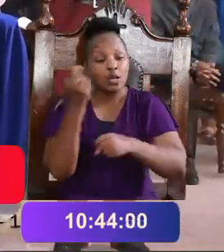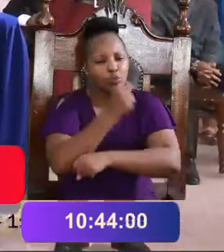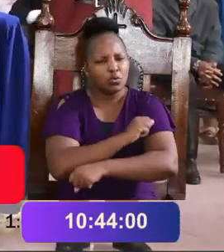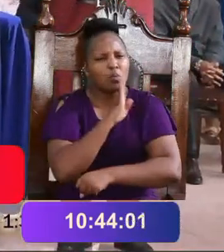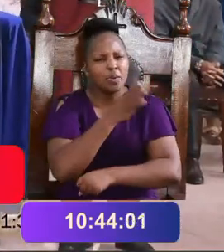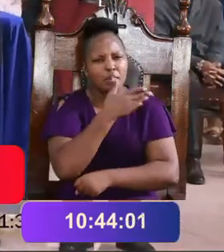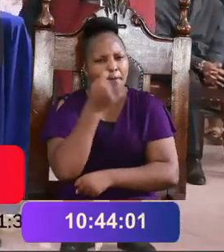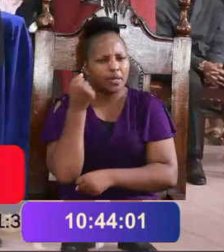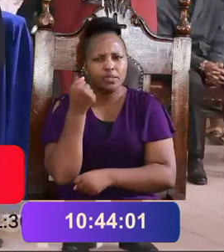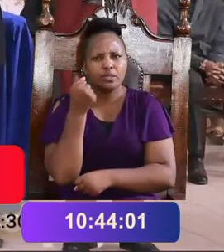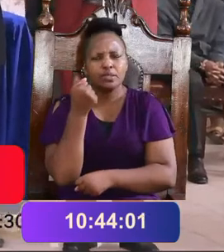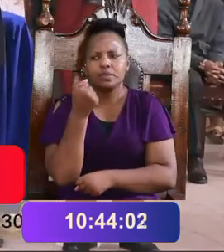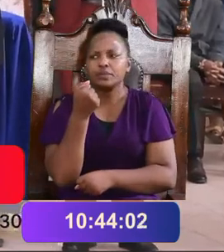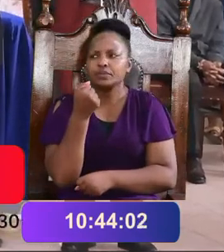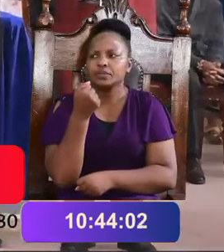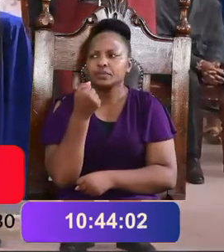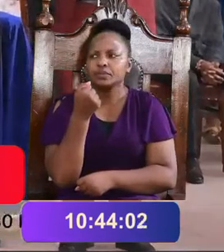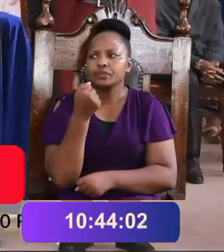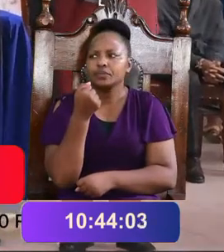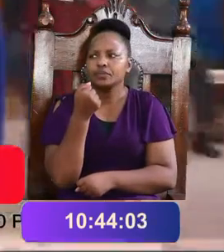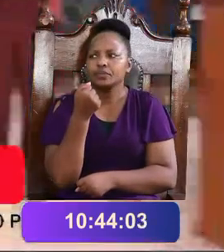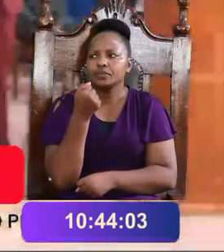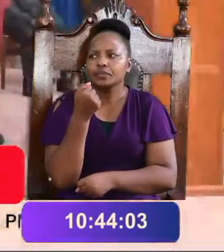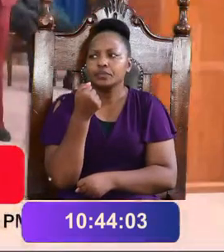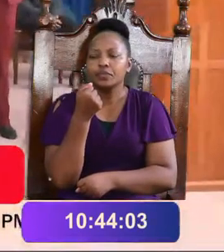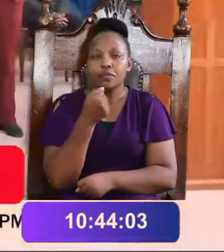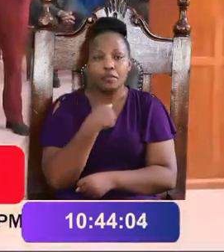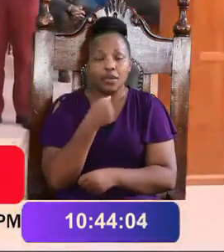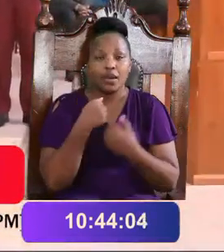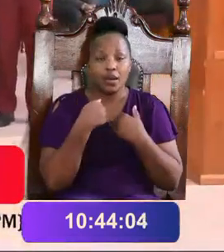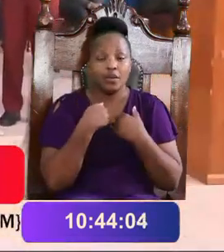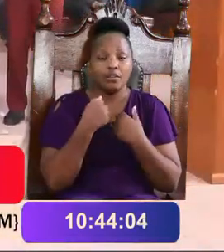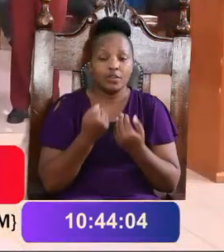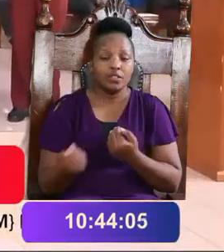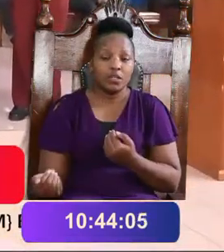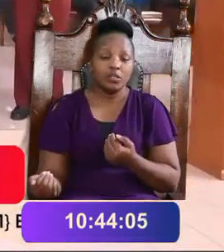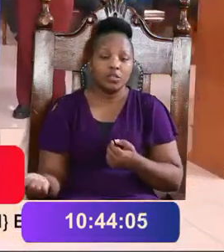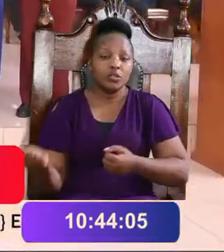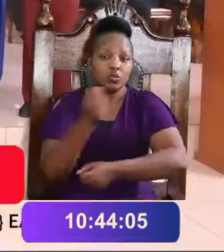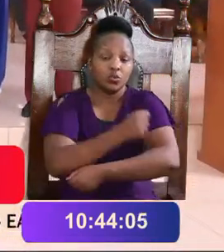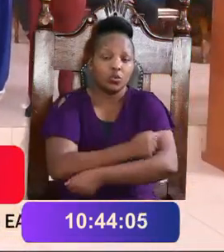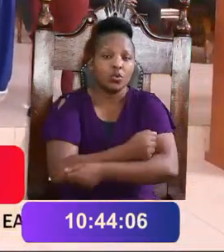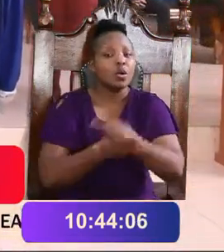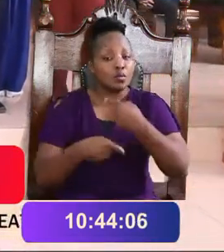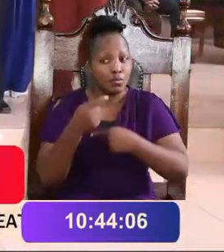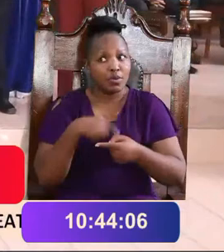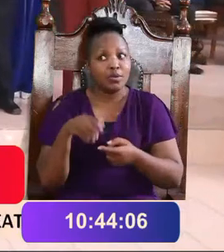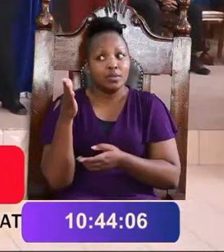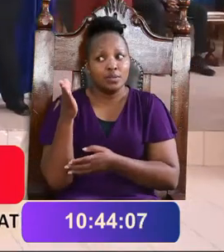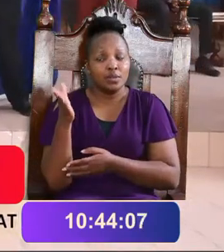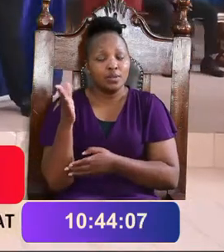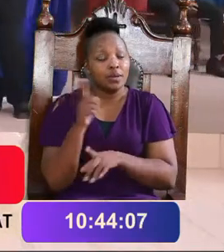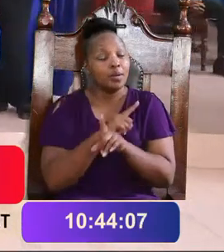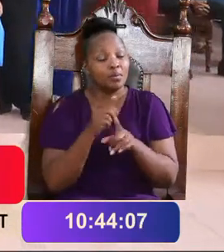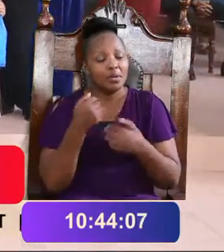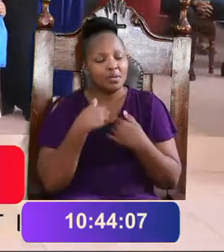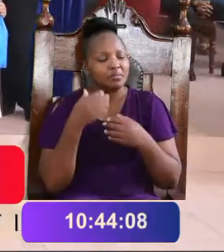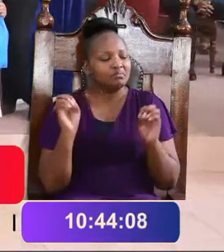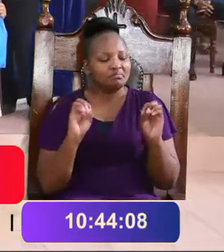best. In fact, kama ningekuwa na mtoto primary, ningemuleta hapa. Unfortunately